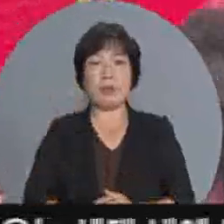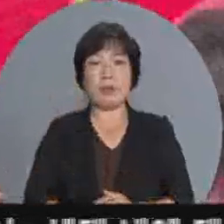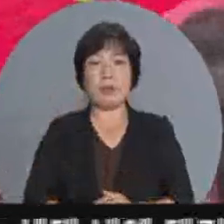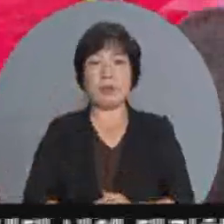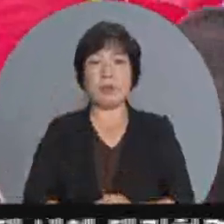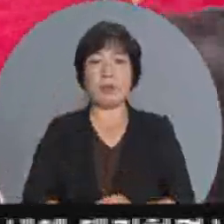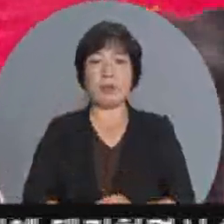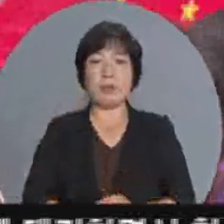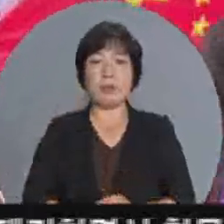신합